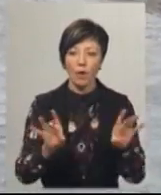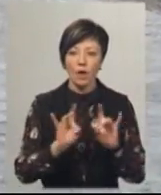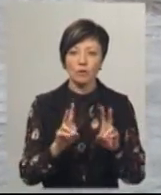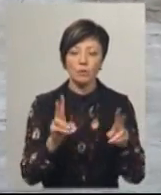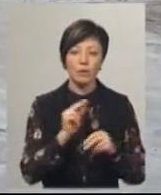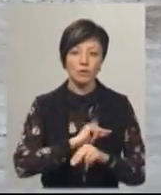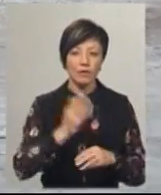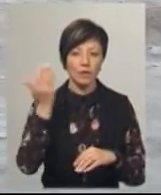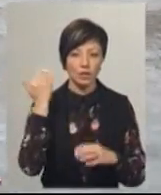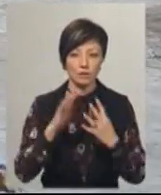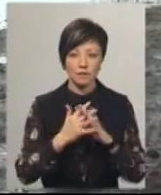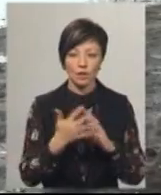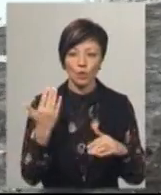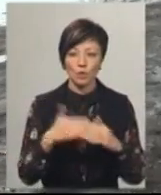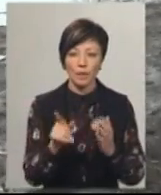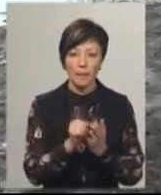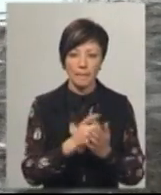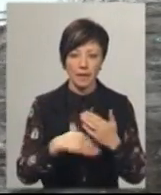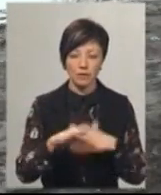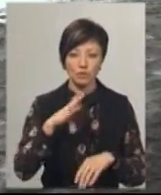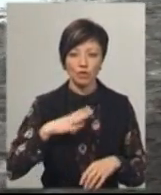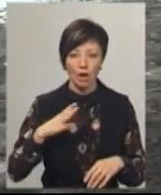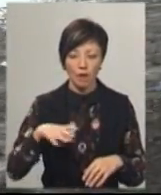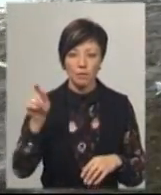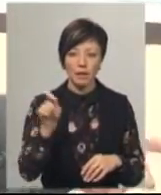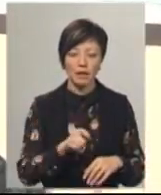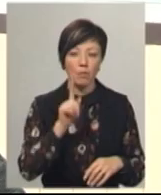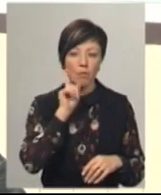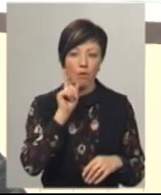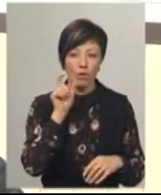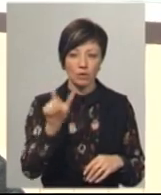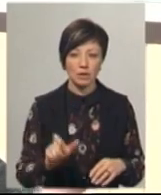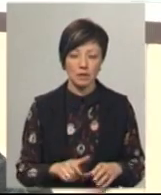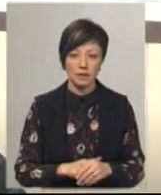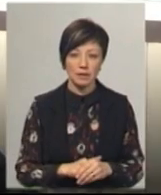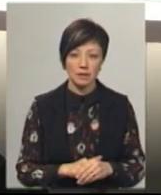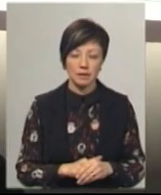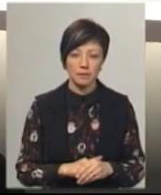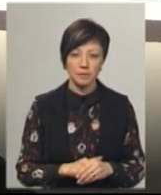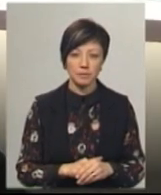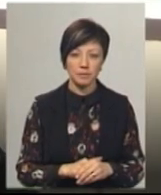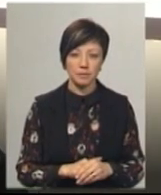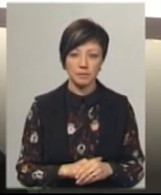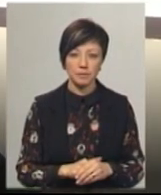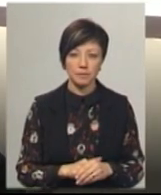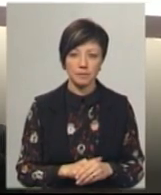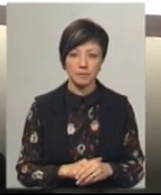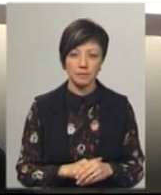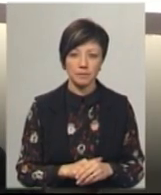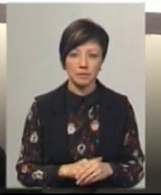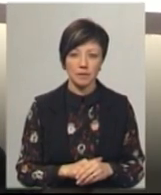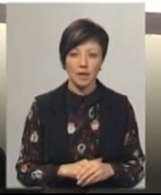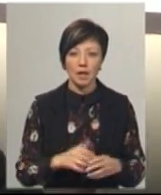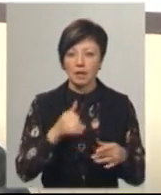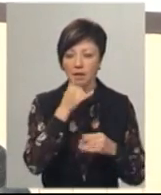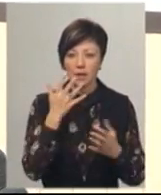який працював раніше в селі, вже на пенсії. Чекають, що приїде молодий. Не знайдуть терапевта чи когось там, ну, взагалі,